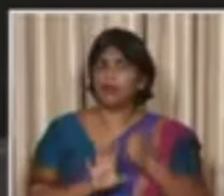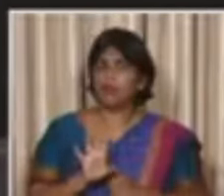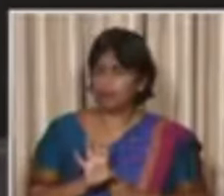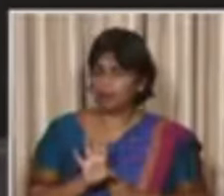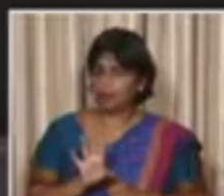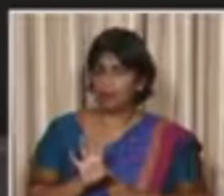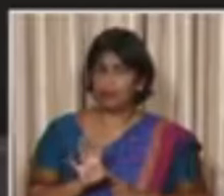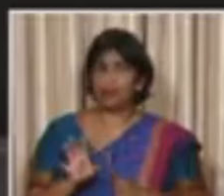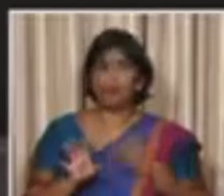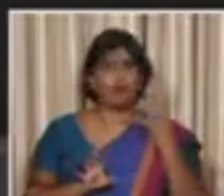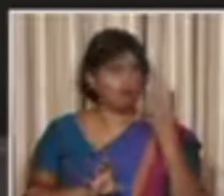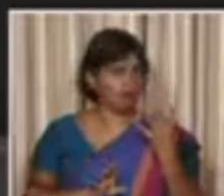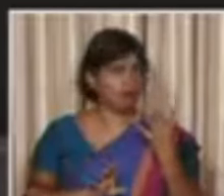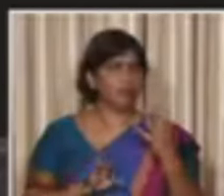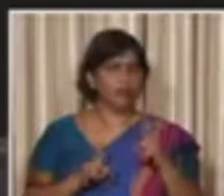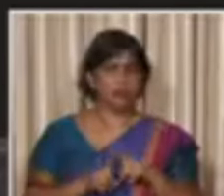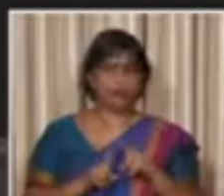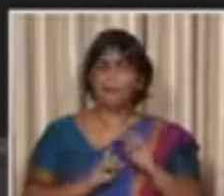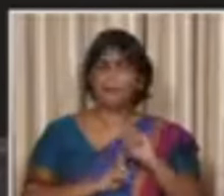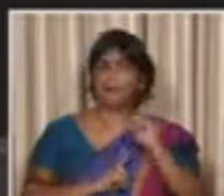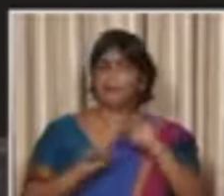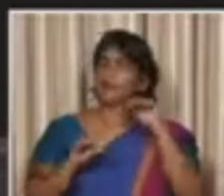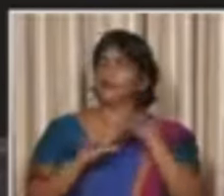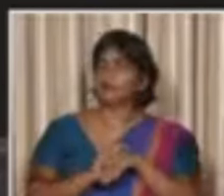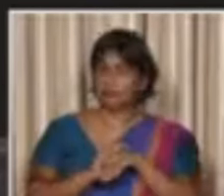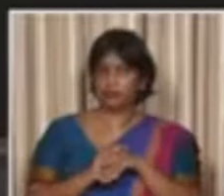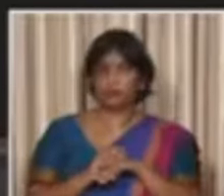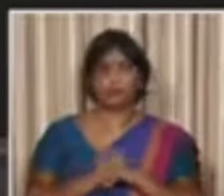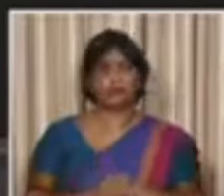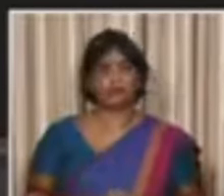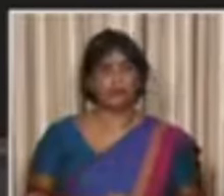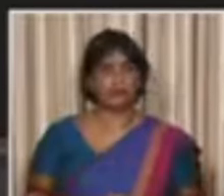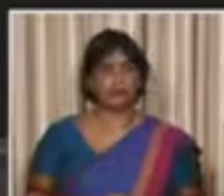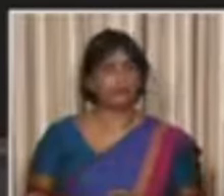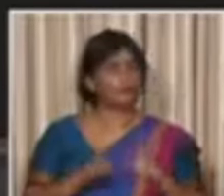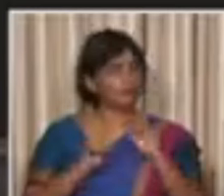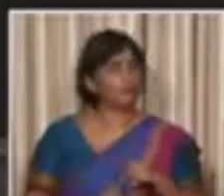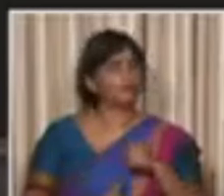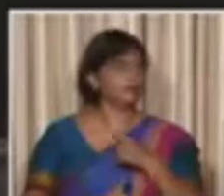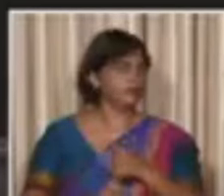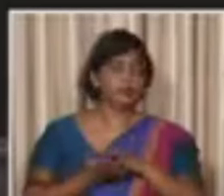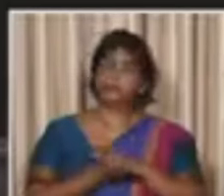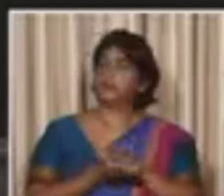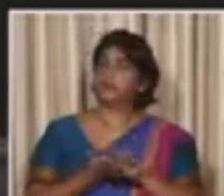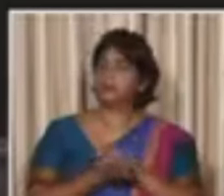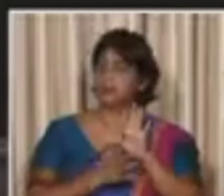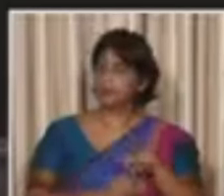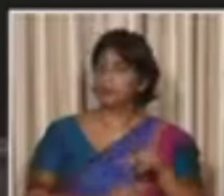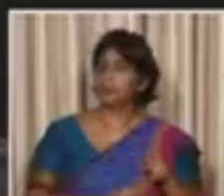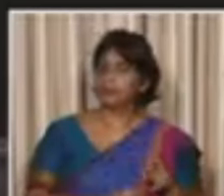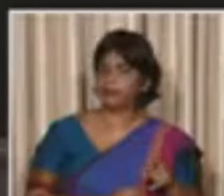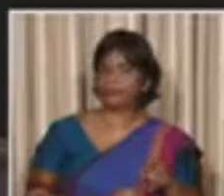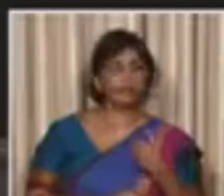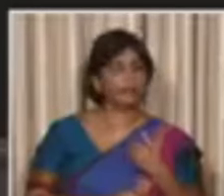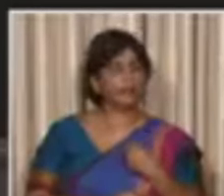හිතන්නේ හතරකට ආසන්න කාලයක් මේ පාර්ලිමේන්තුව නියෝජනය කරලා තියෙනවා. ඉතින් ඒක නිවැරදි කිරීම සම්බන්ධව